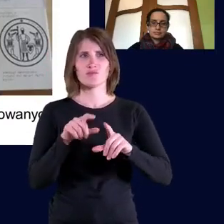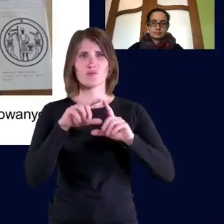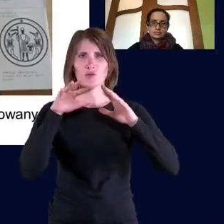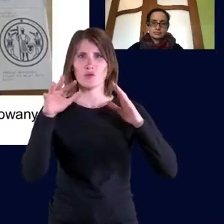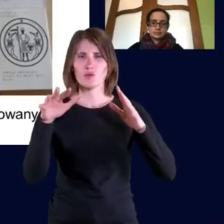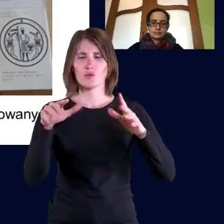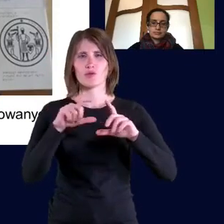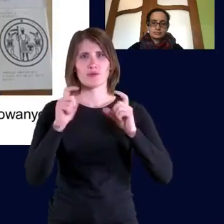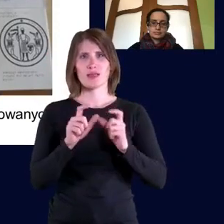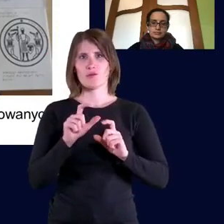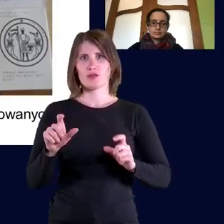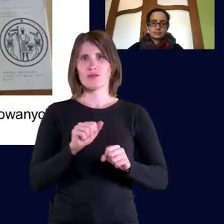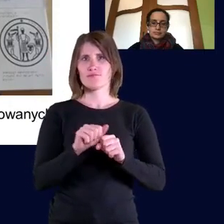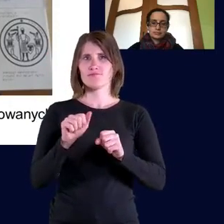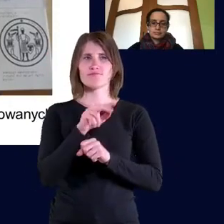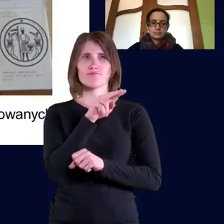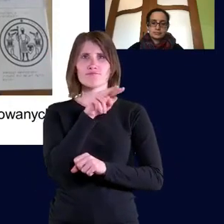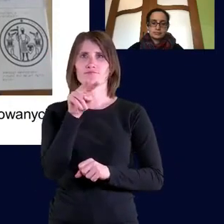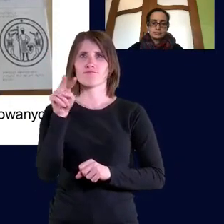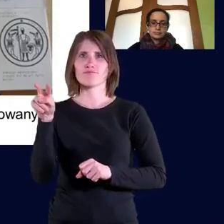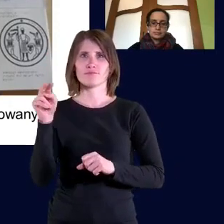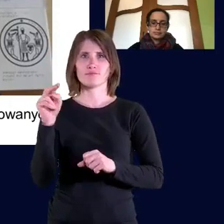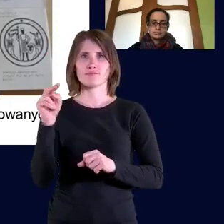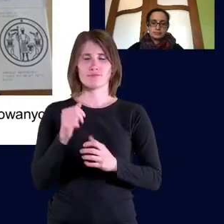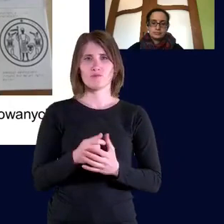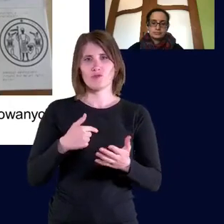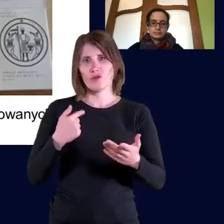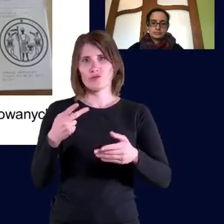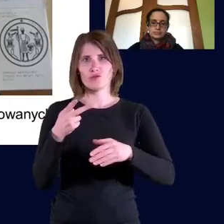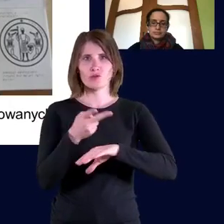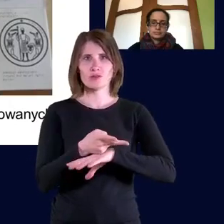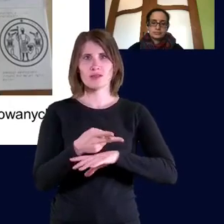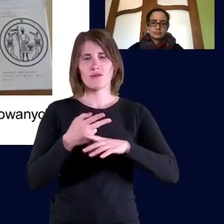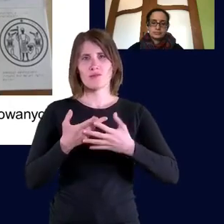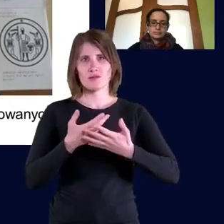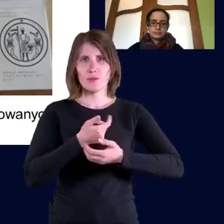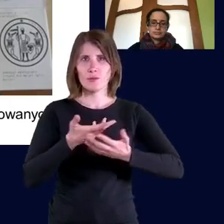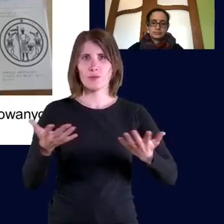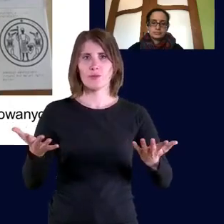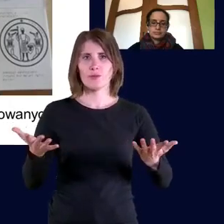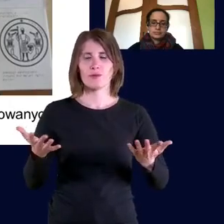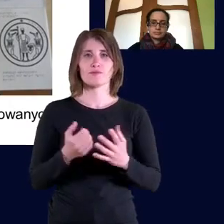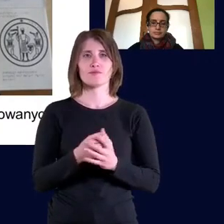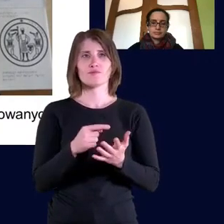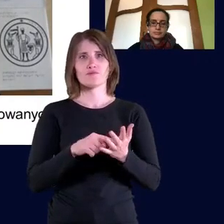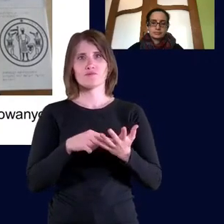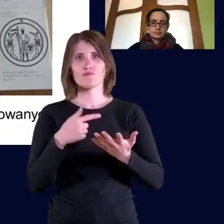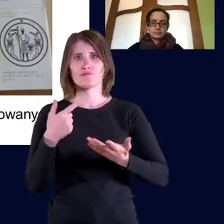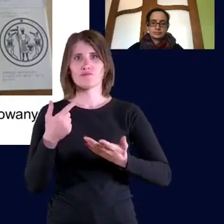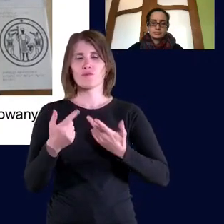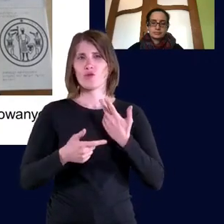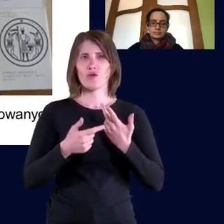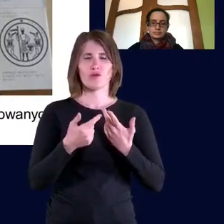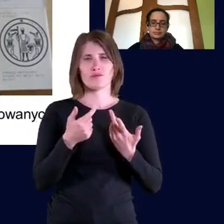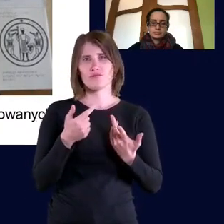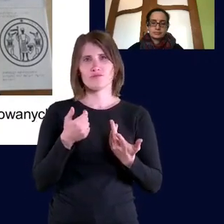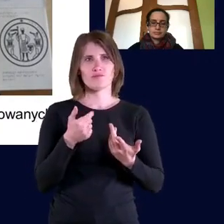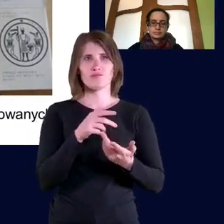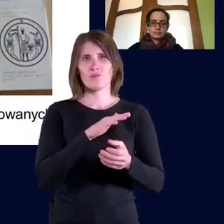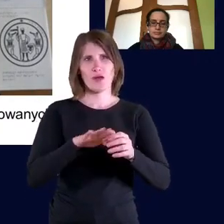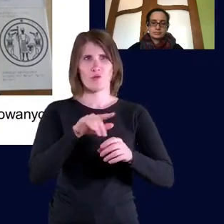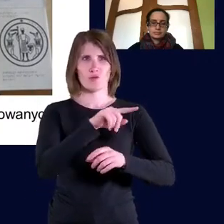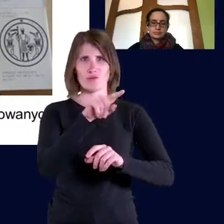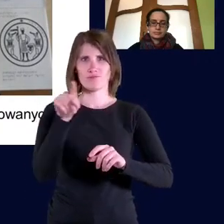jest Ona powszechnie dostępna a i funkcjonujące na każdym kroku